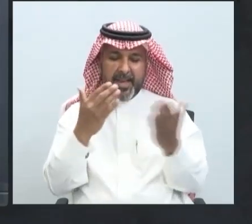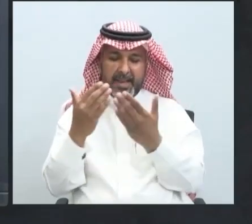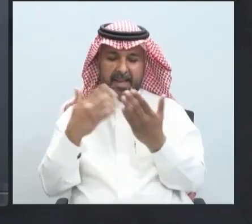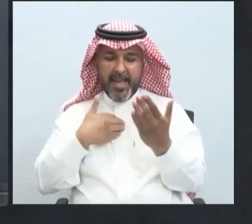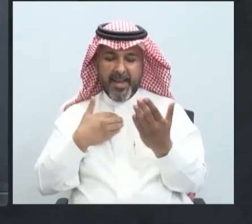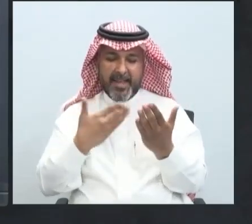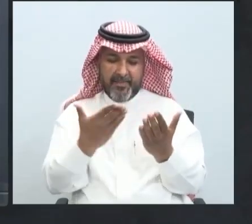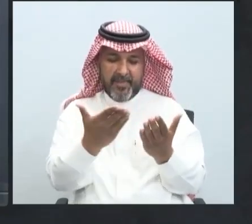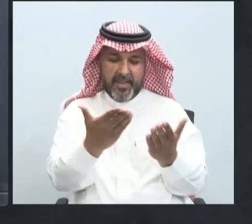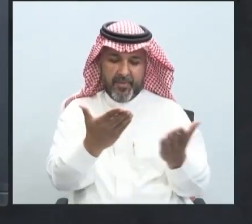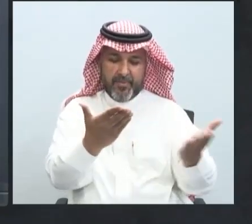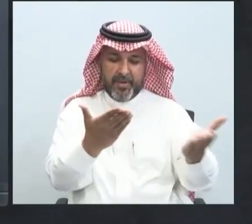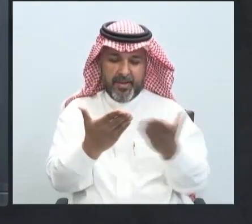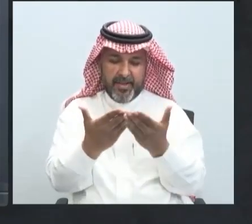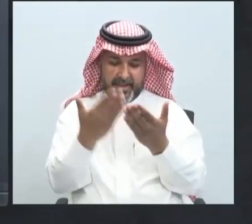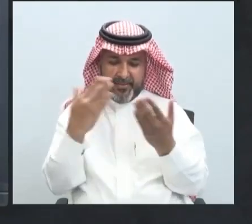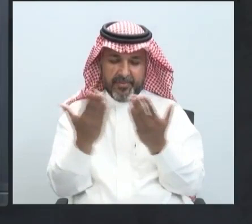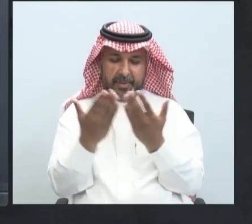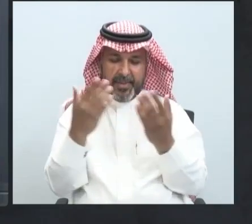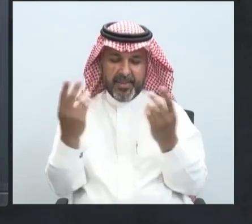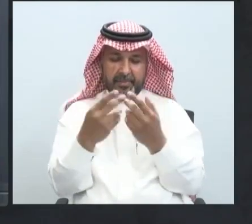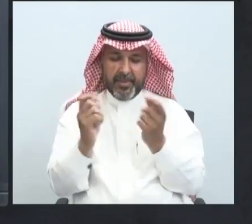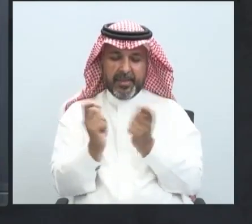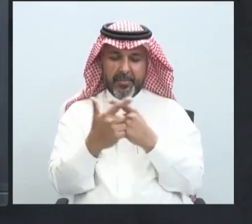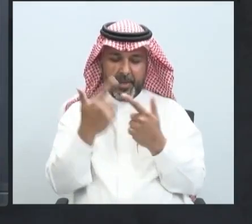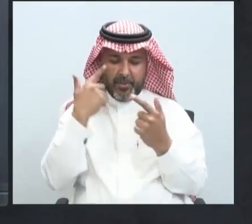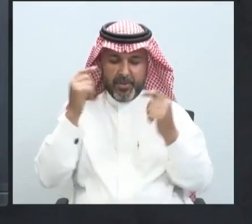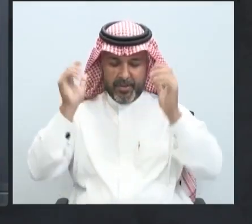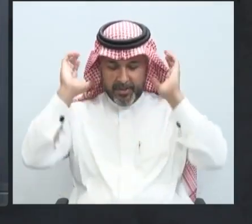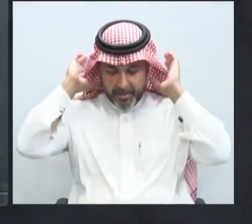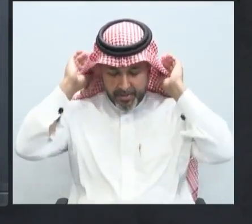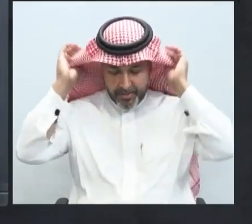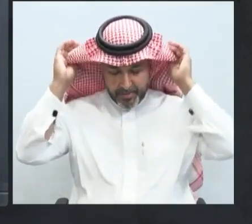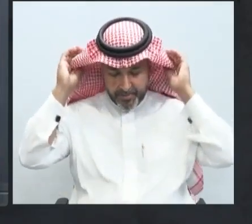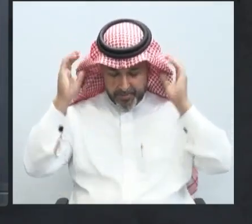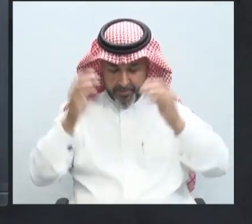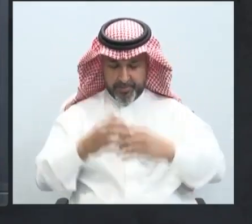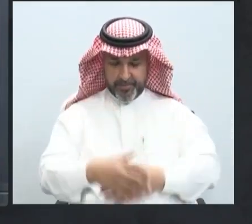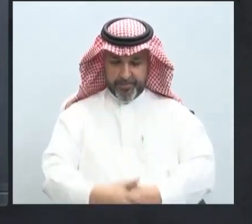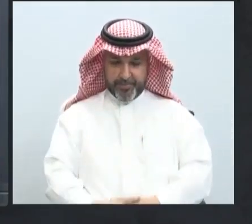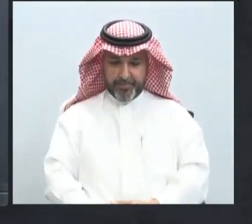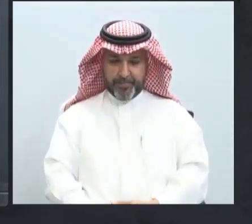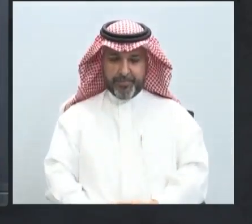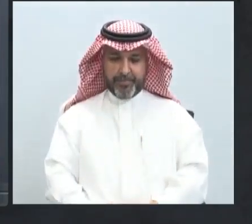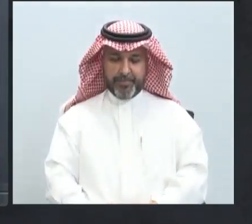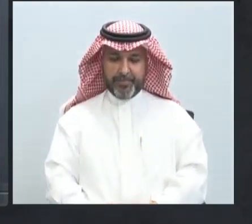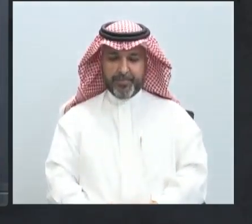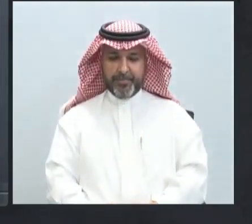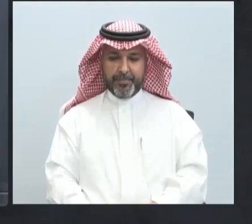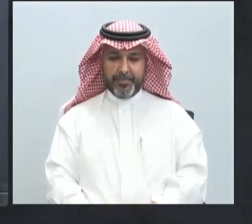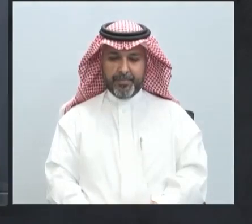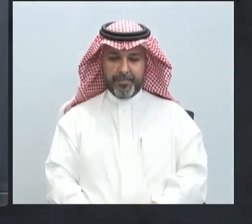الانقسام ولكن هنا في في الانقسام المنصف من اهم مزايا هذا الانقسام ووجود التنوع الوراثي